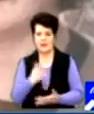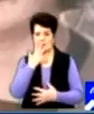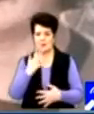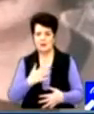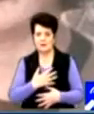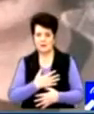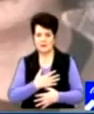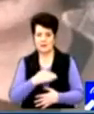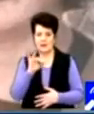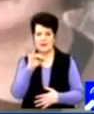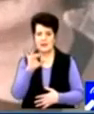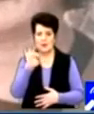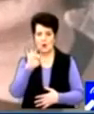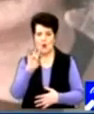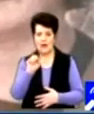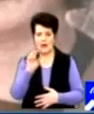ridică-te, Ioane!